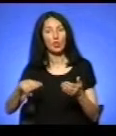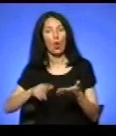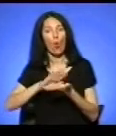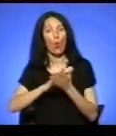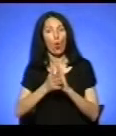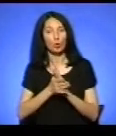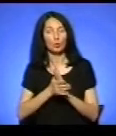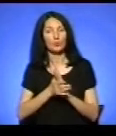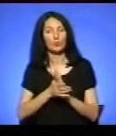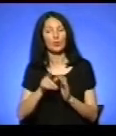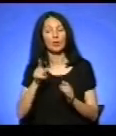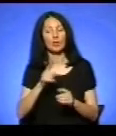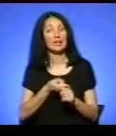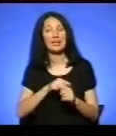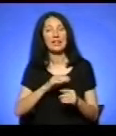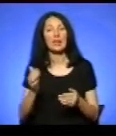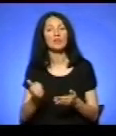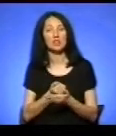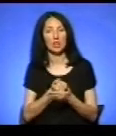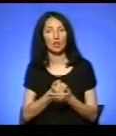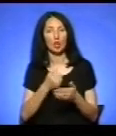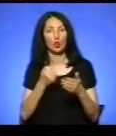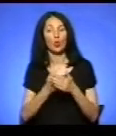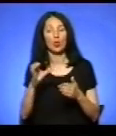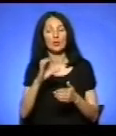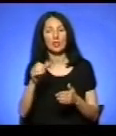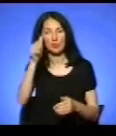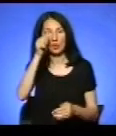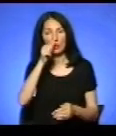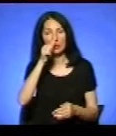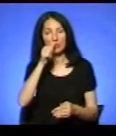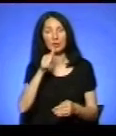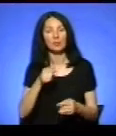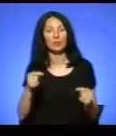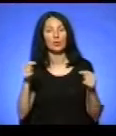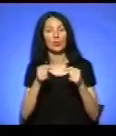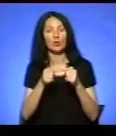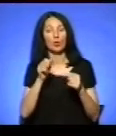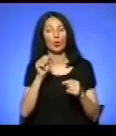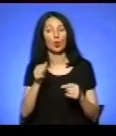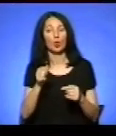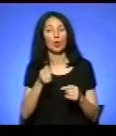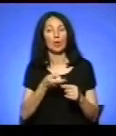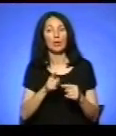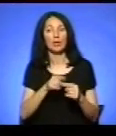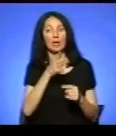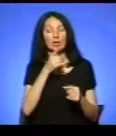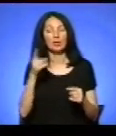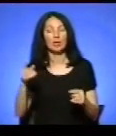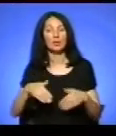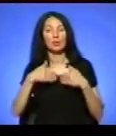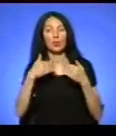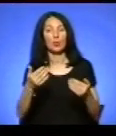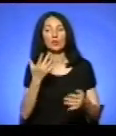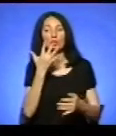І ті, які не встигнуть до серпня місяця, відповідно до того, який час запропонований Національною